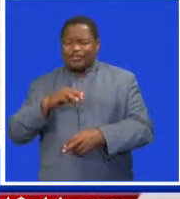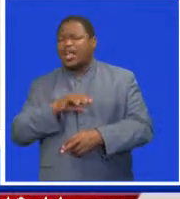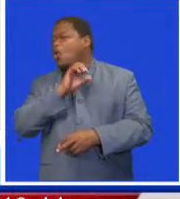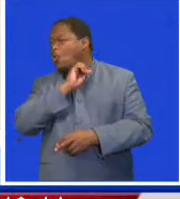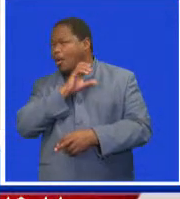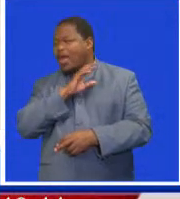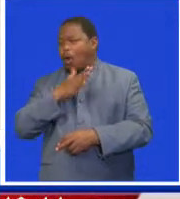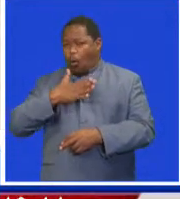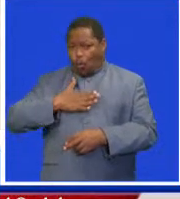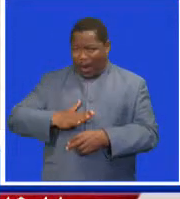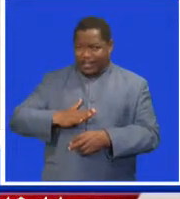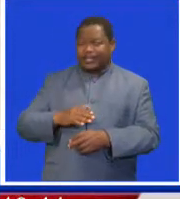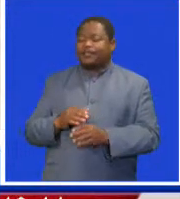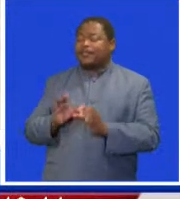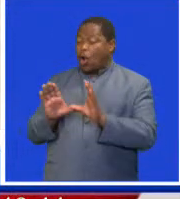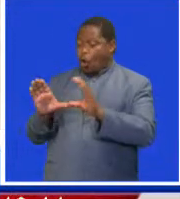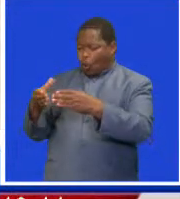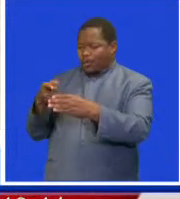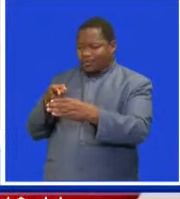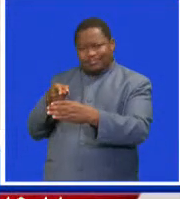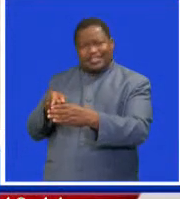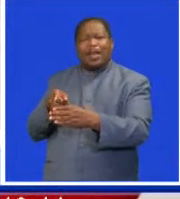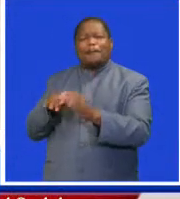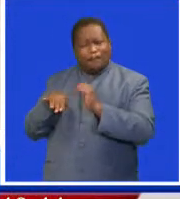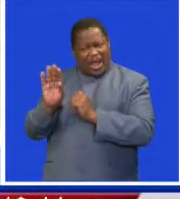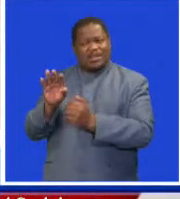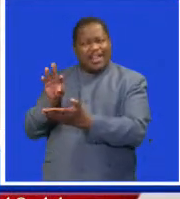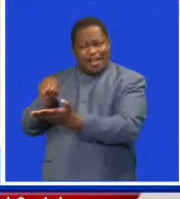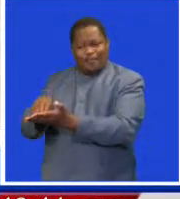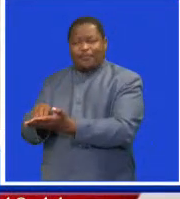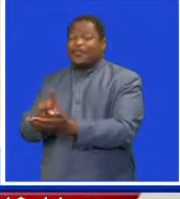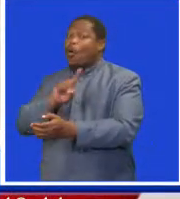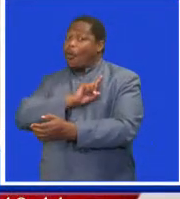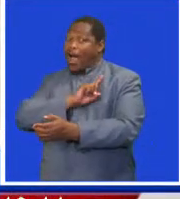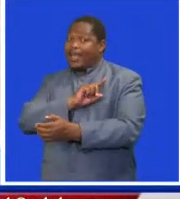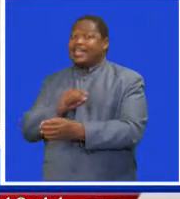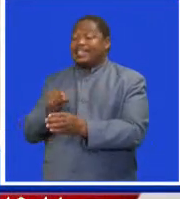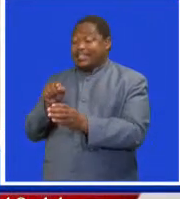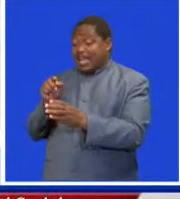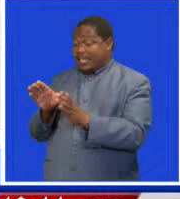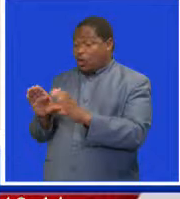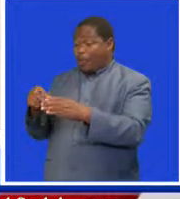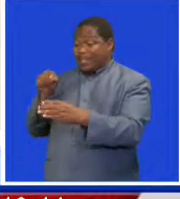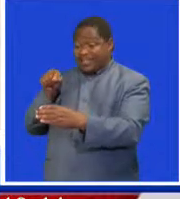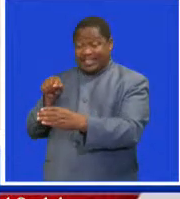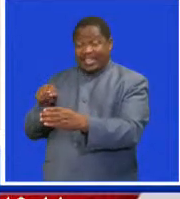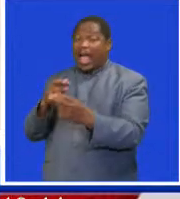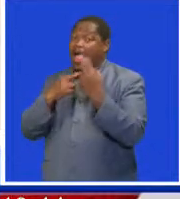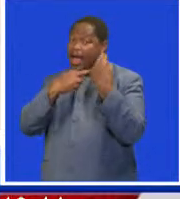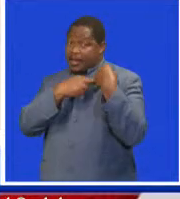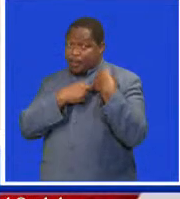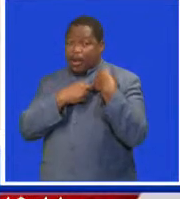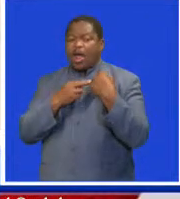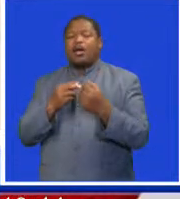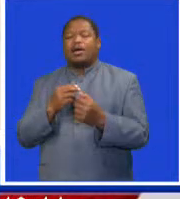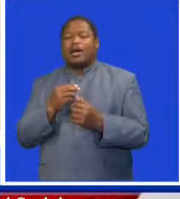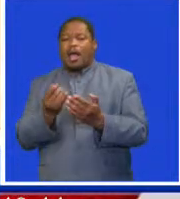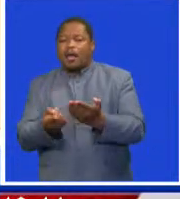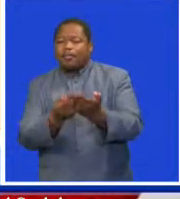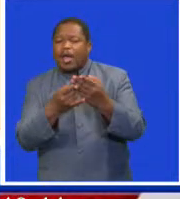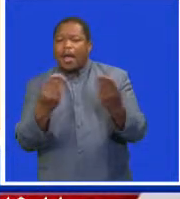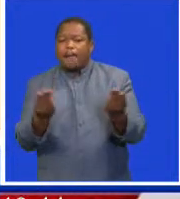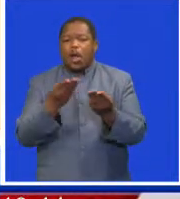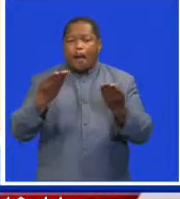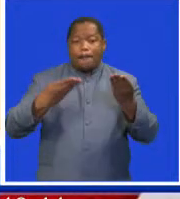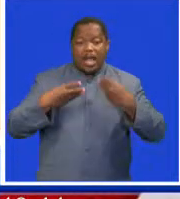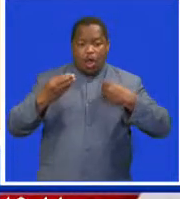sase siyacela lokuthi akube nale tribunal ngoba umsebenzi we tribunal kwekuthi nangabe ngibona kwekuthi le tax